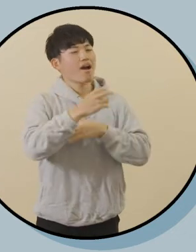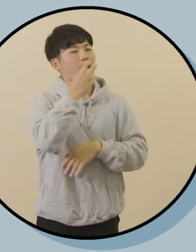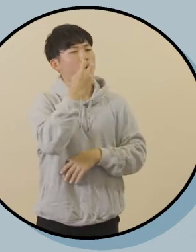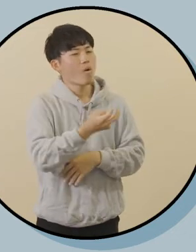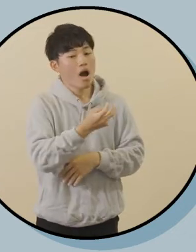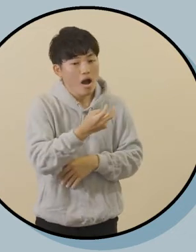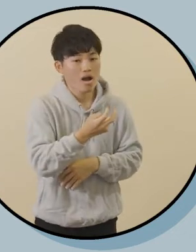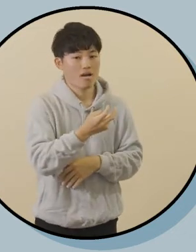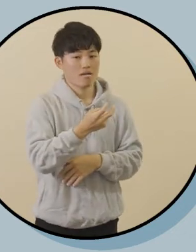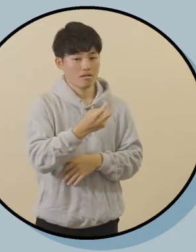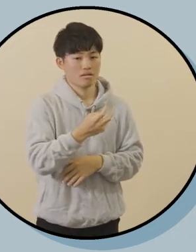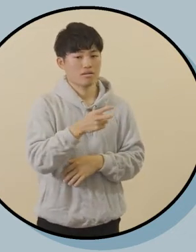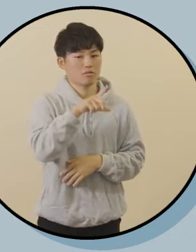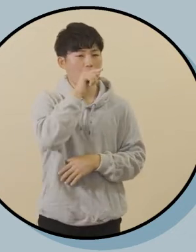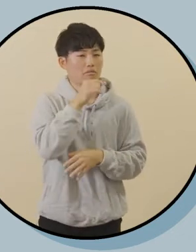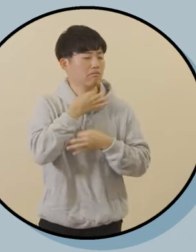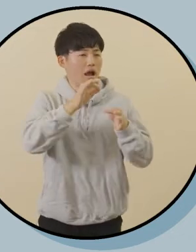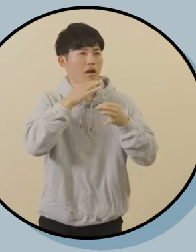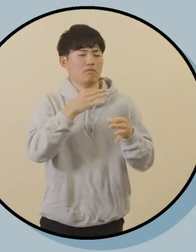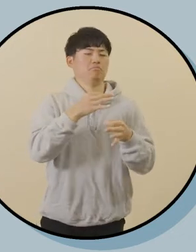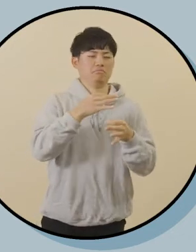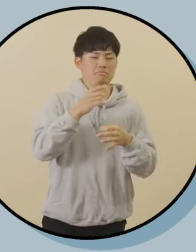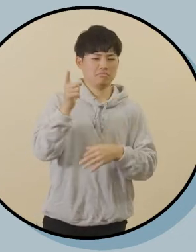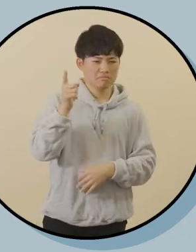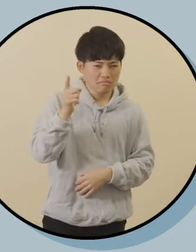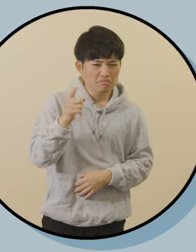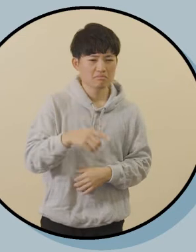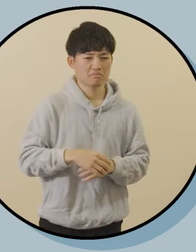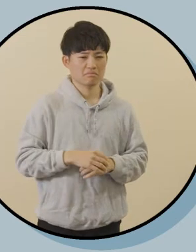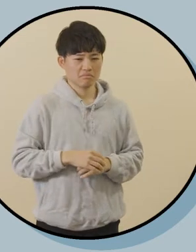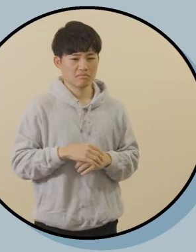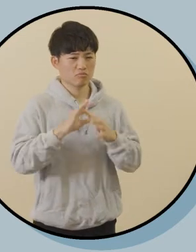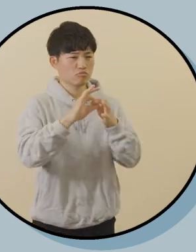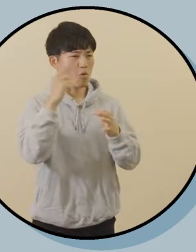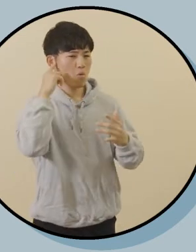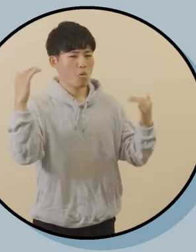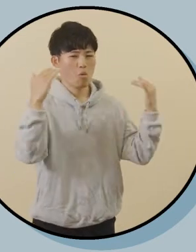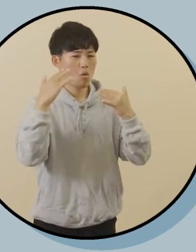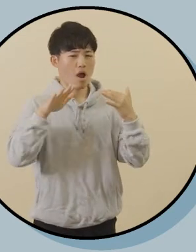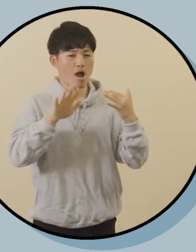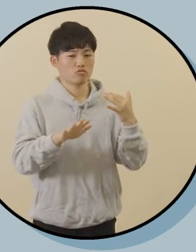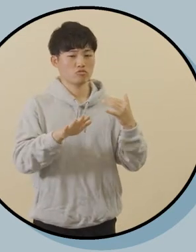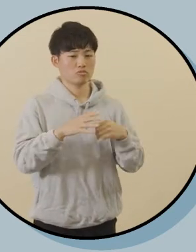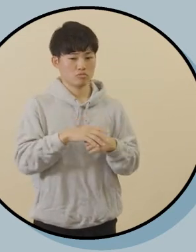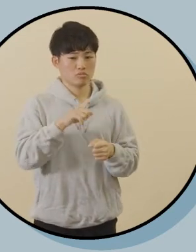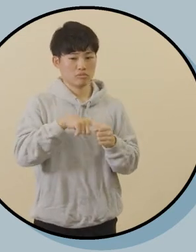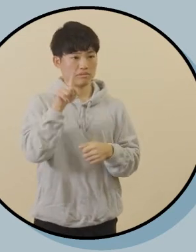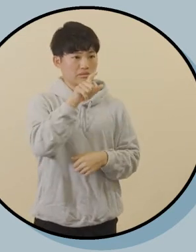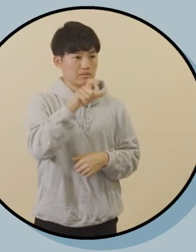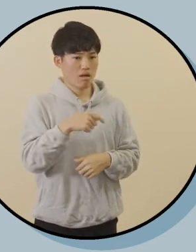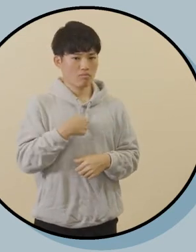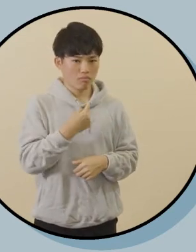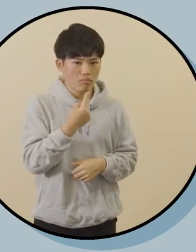たましいし、ずっと何かの音がある。それでずっと何かの気配を感じていて、人間が持ってる存在感がこの